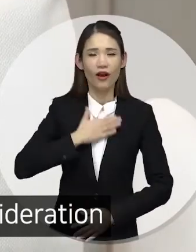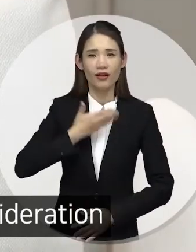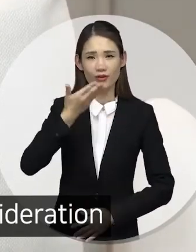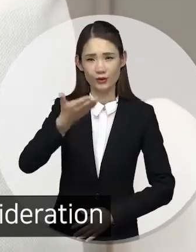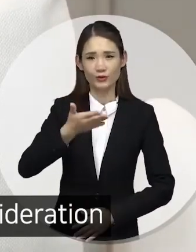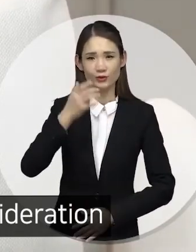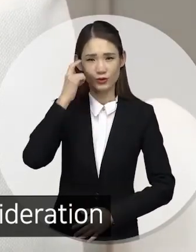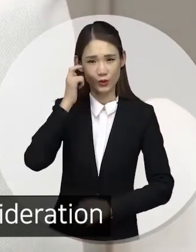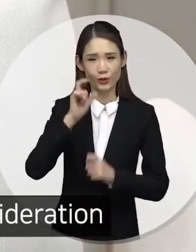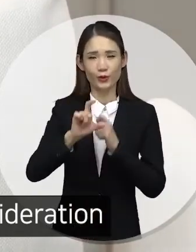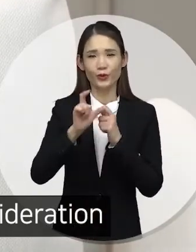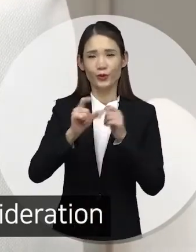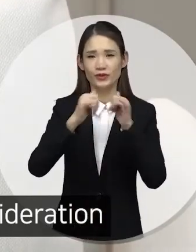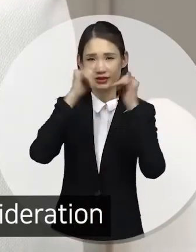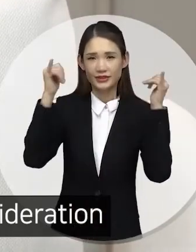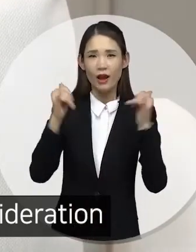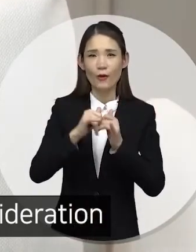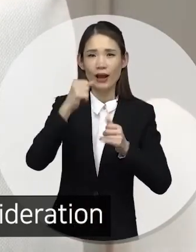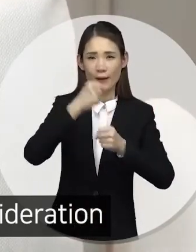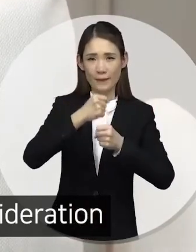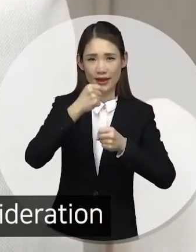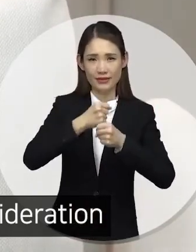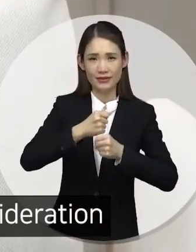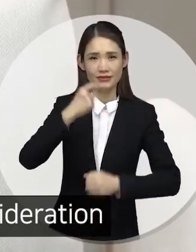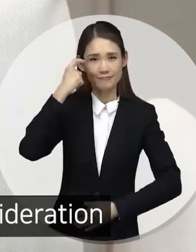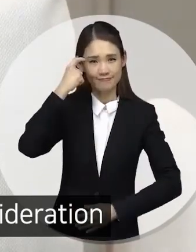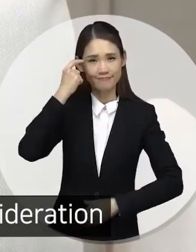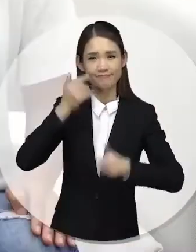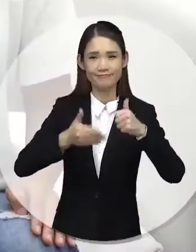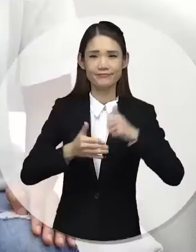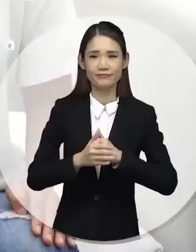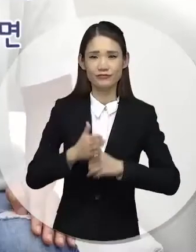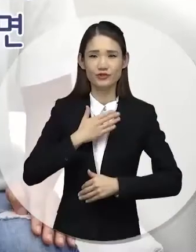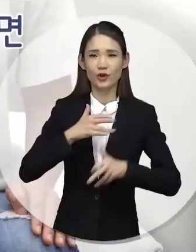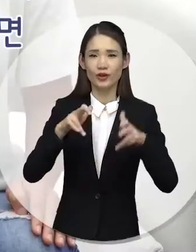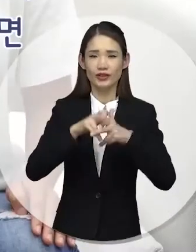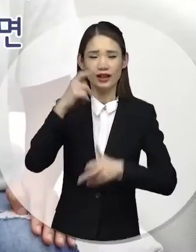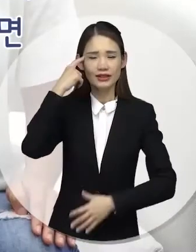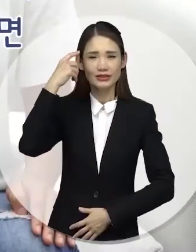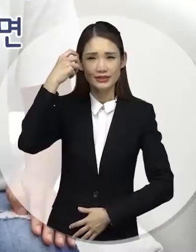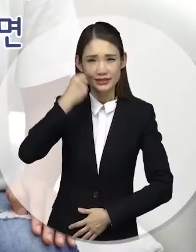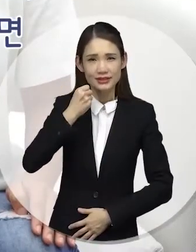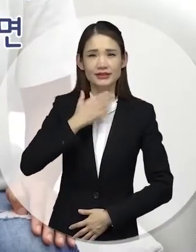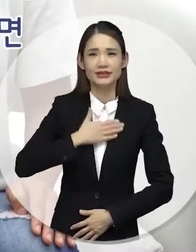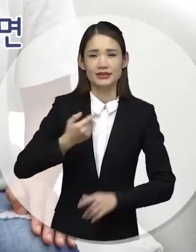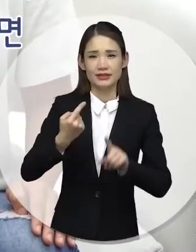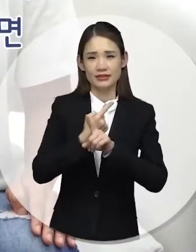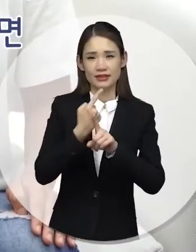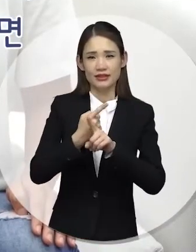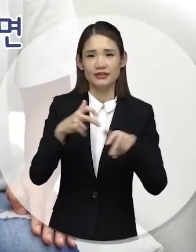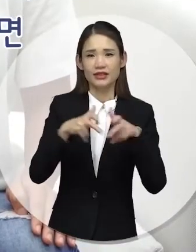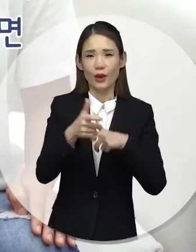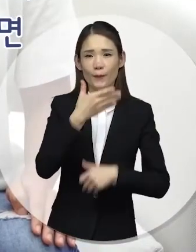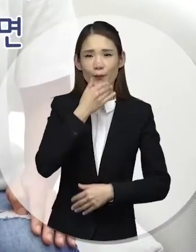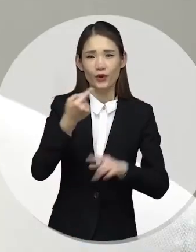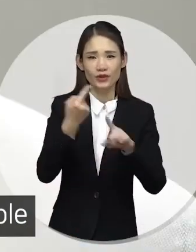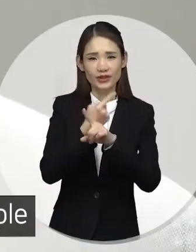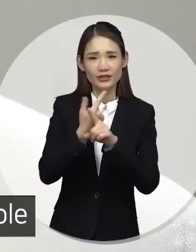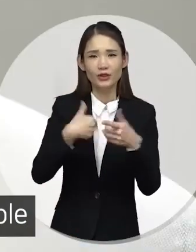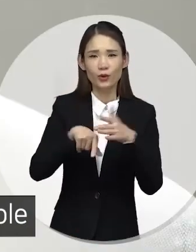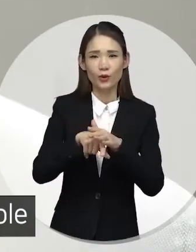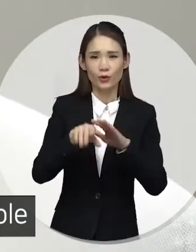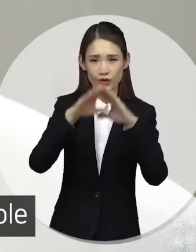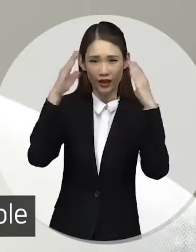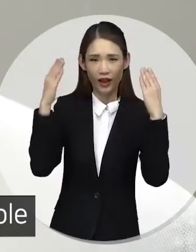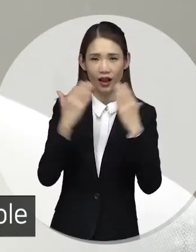인정하고 그걸 고려하는 사회가 만들어져야 한다고 생각합니다. 저는 장애인 인식이 개선되고 장애인 복지가 개선되려면